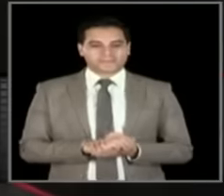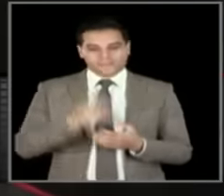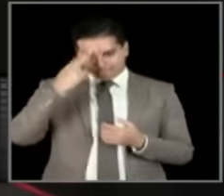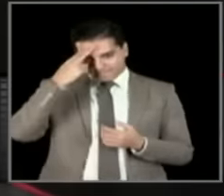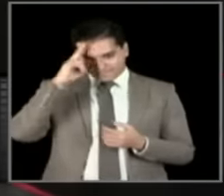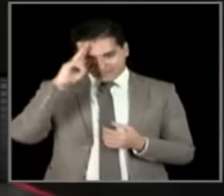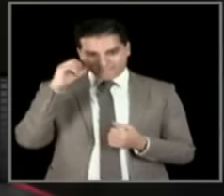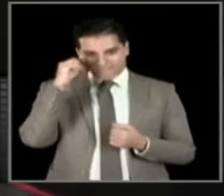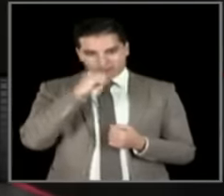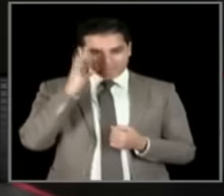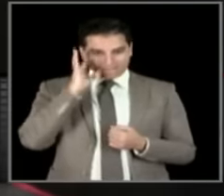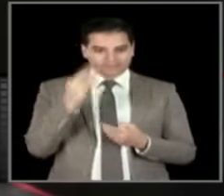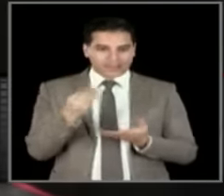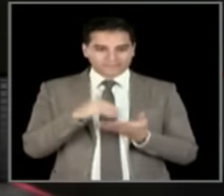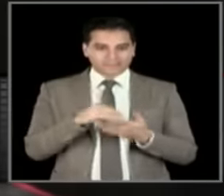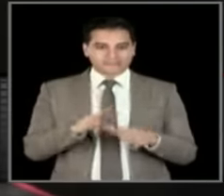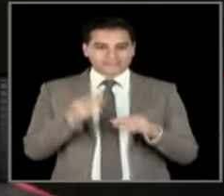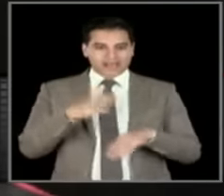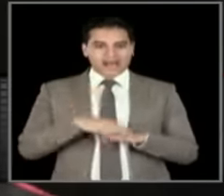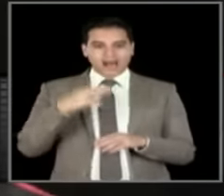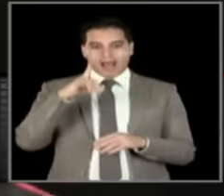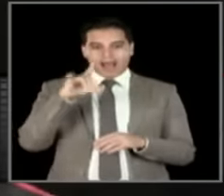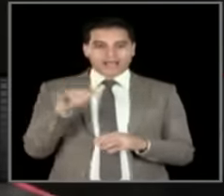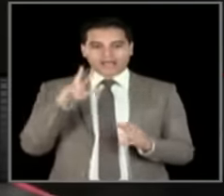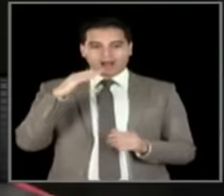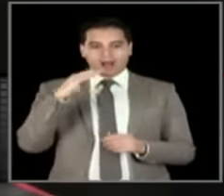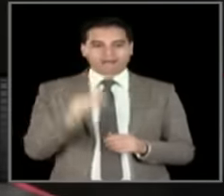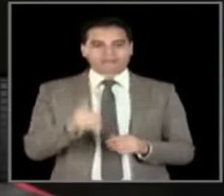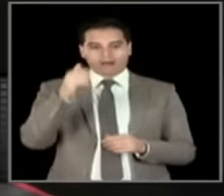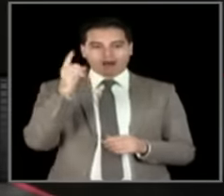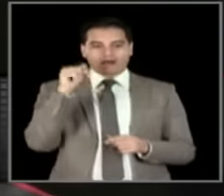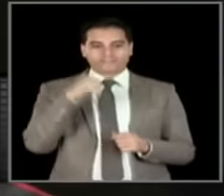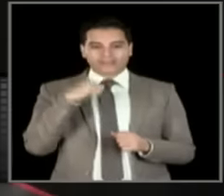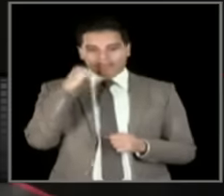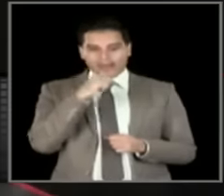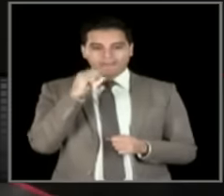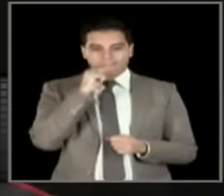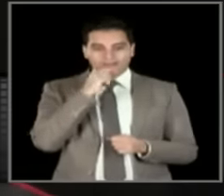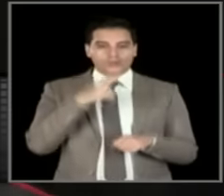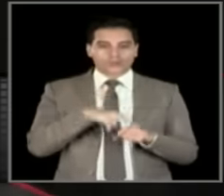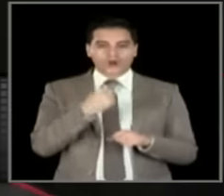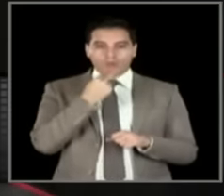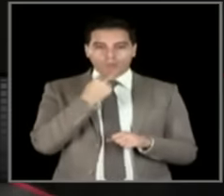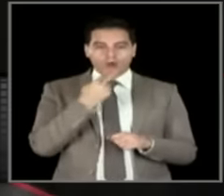من هي المطربة التي شاركت علي الحجار غناء بنت ولد؟